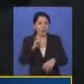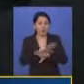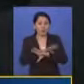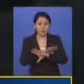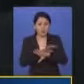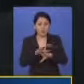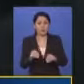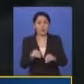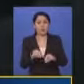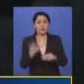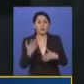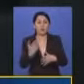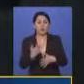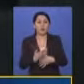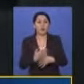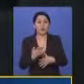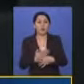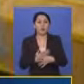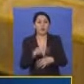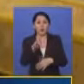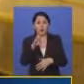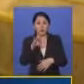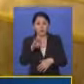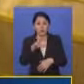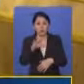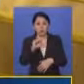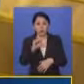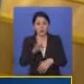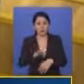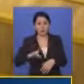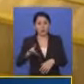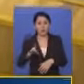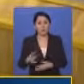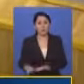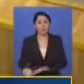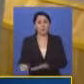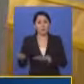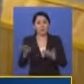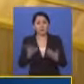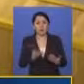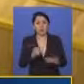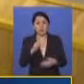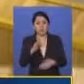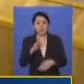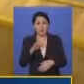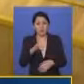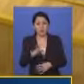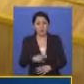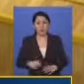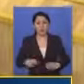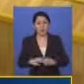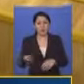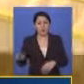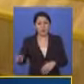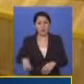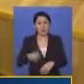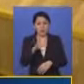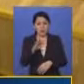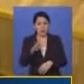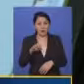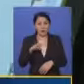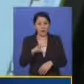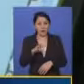ауарайына қарамастан көмек көрсеткен үшін Аққайын және Қызылжар ауданынан келген жауапкершілігі шектеулі серіктестік директорлары Қайрат